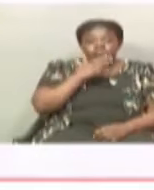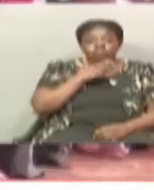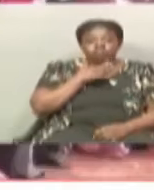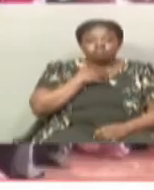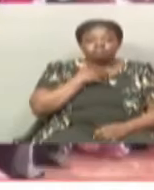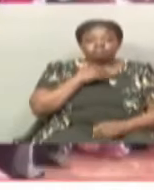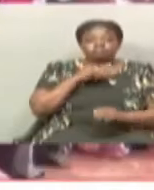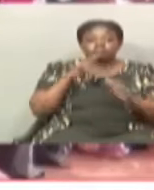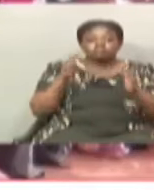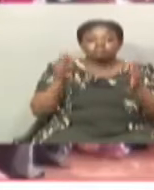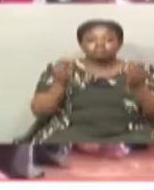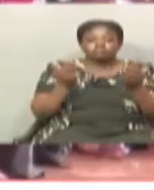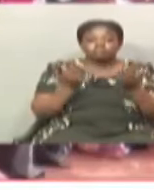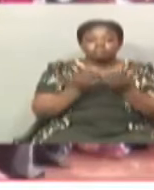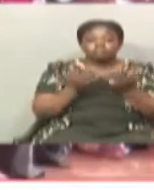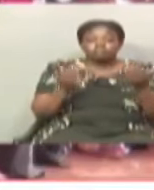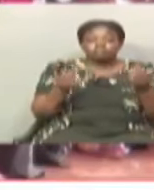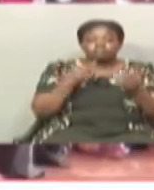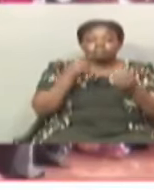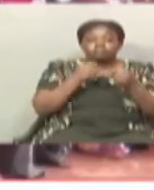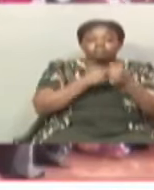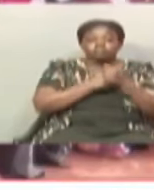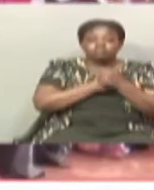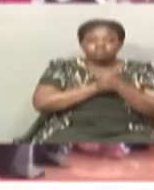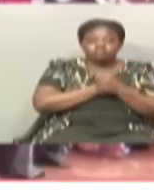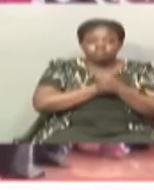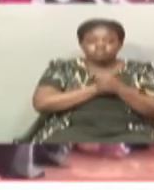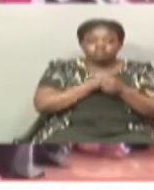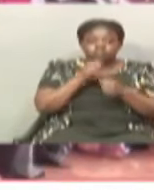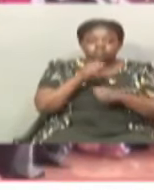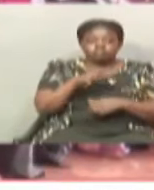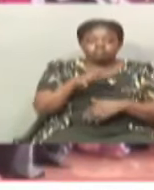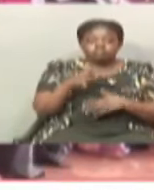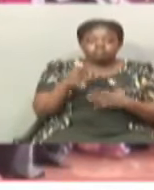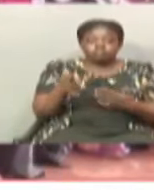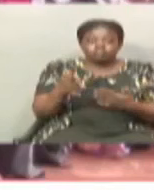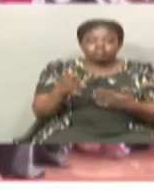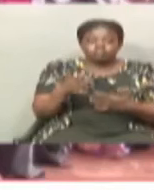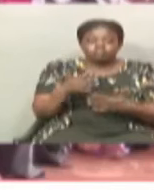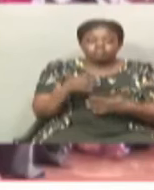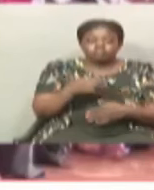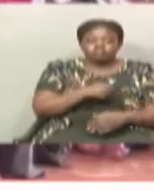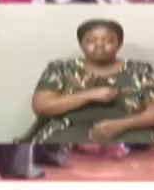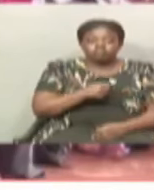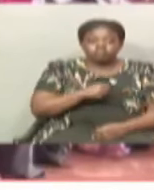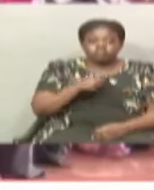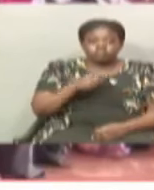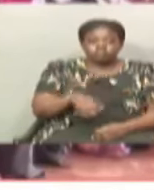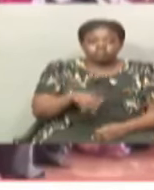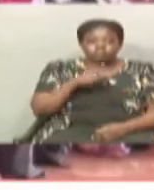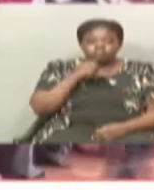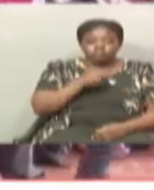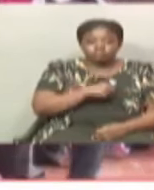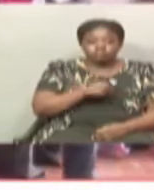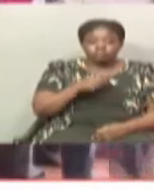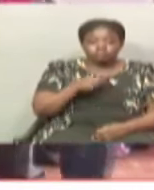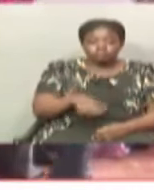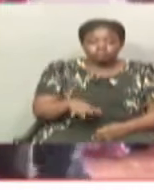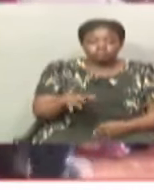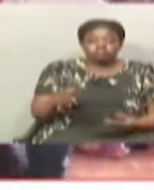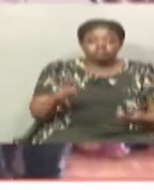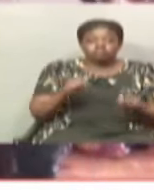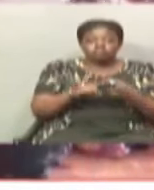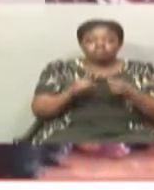kuno. Bwe mbadde njagala ennyo maama wa taata wange muganda w'abangi,